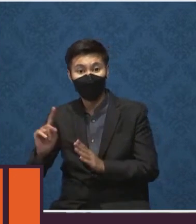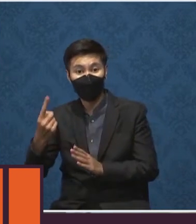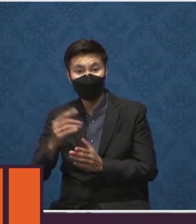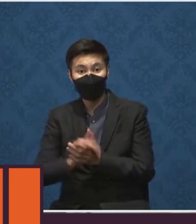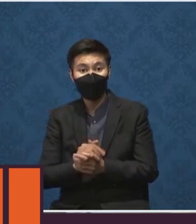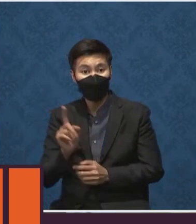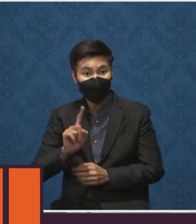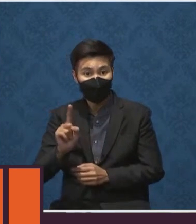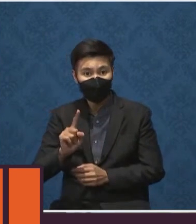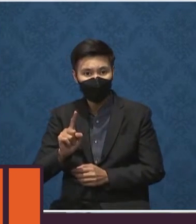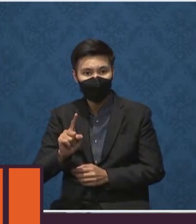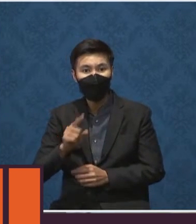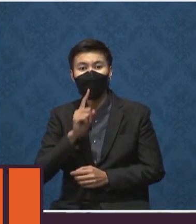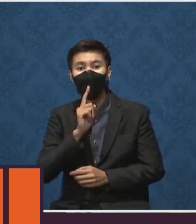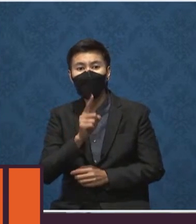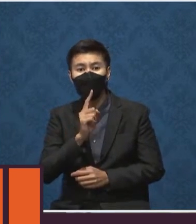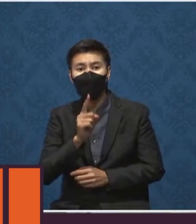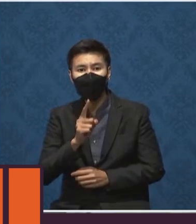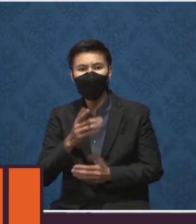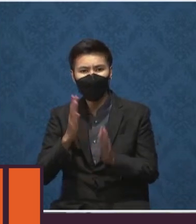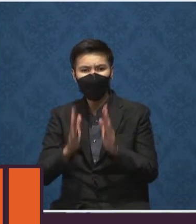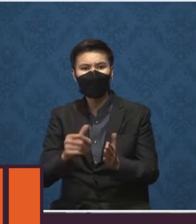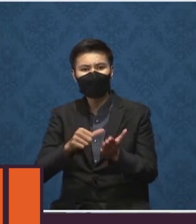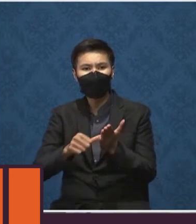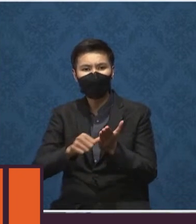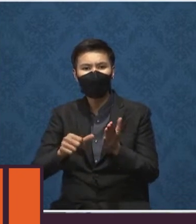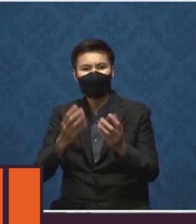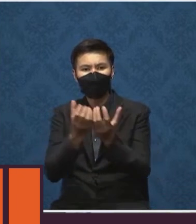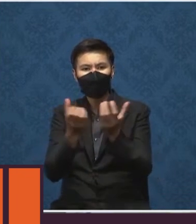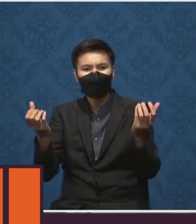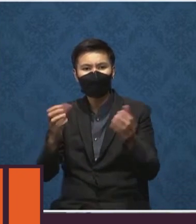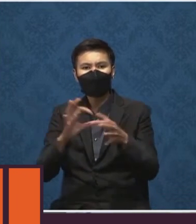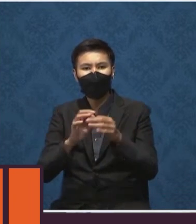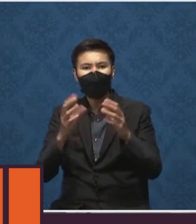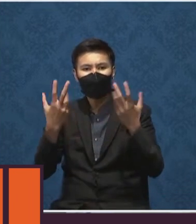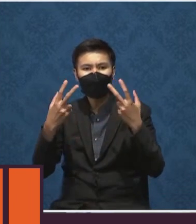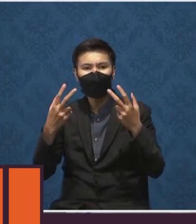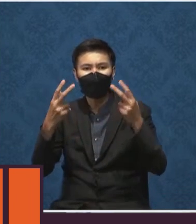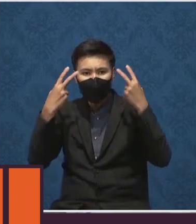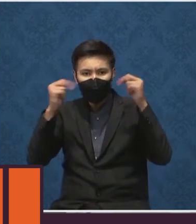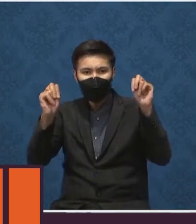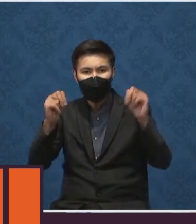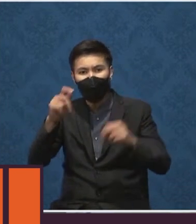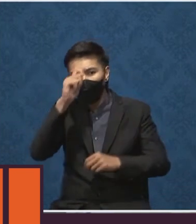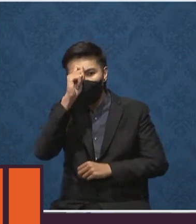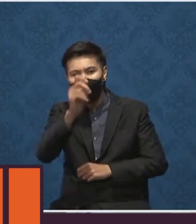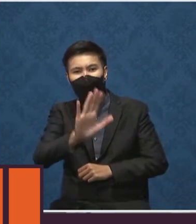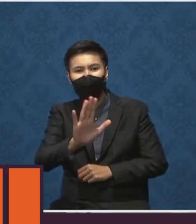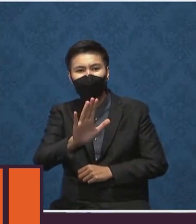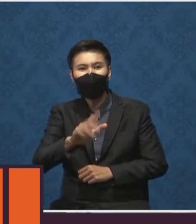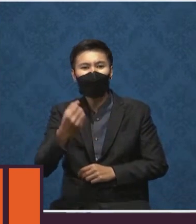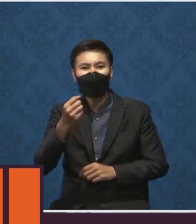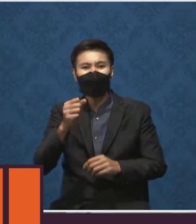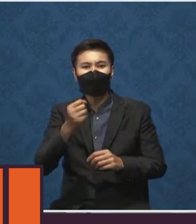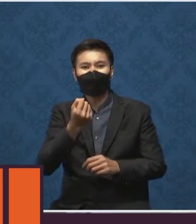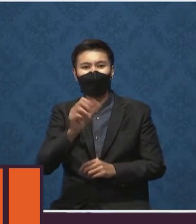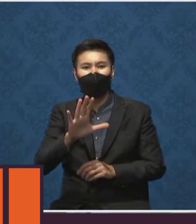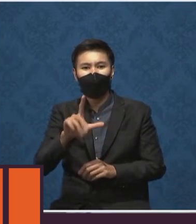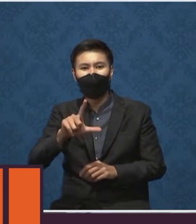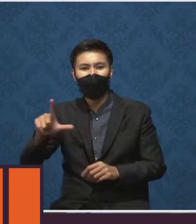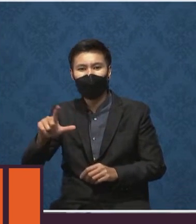ครับทไปกลาวหาคนทอยากจะแ้ไรัฐมูลเพื่อตัดอำนาศ. เลอกนายกวาเป็พวกทไม่เคารบ 15 ลานเสีนจากประชามติปี 59